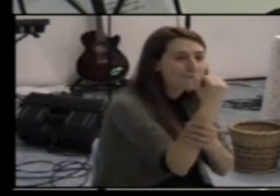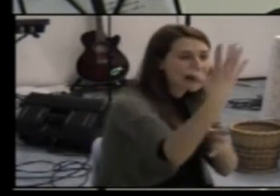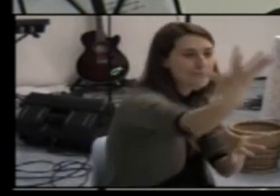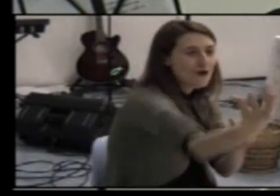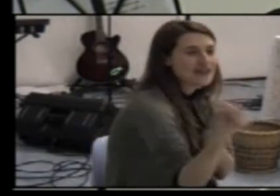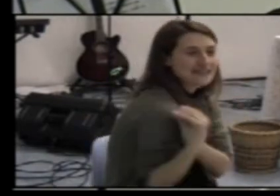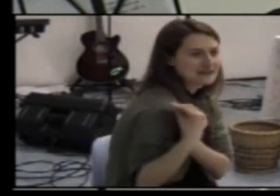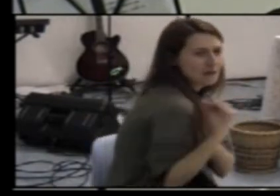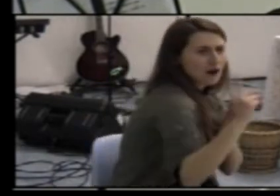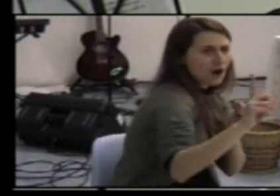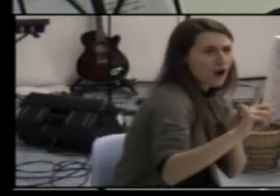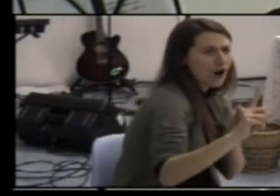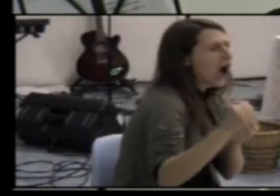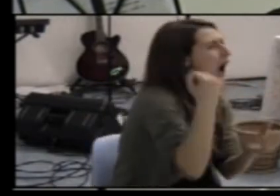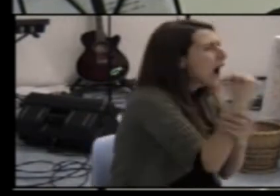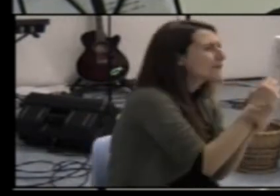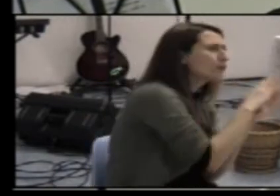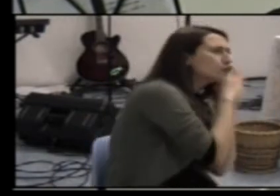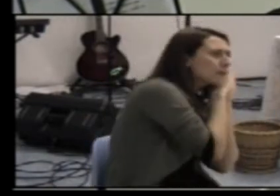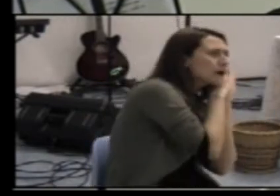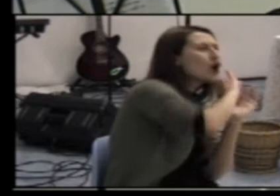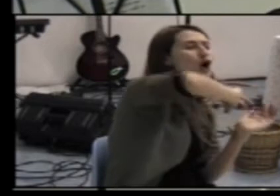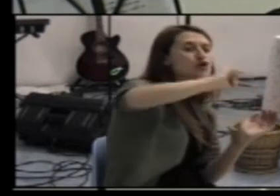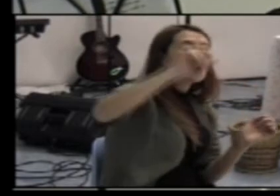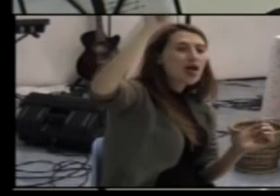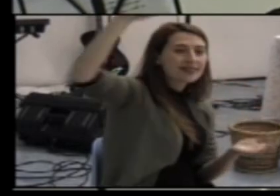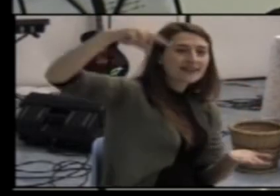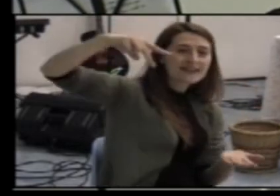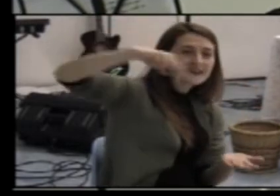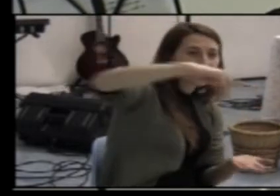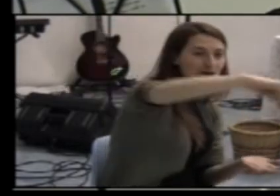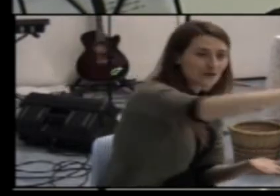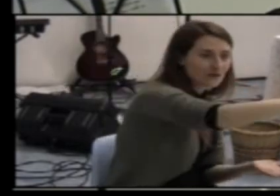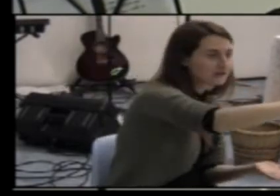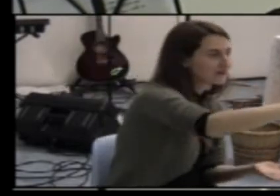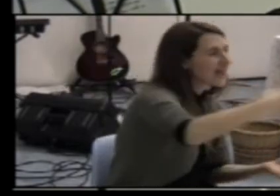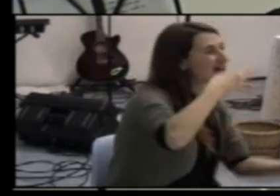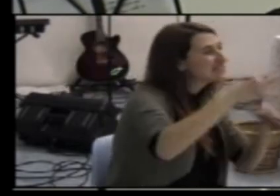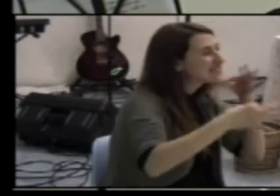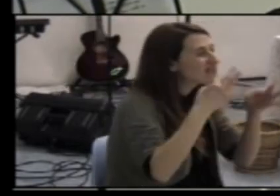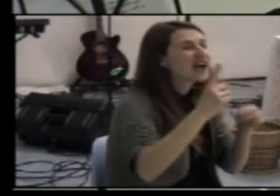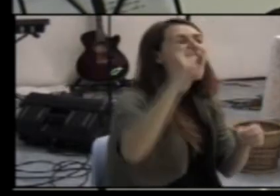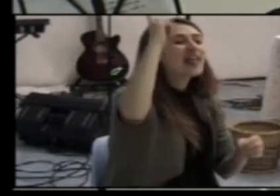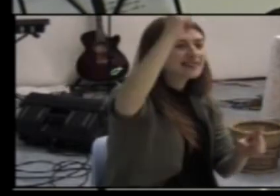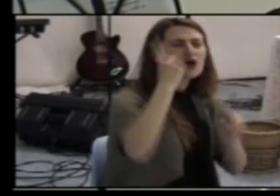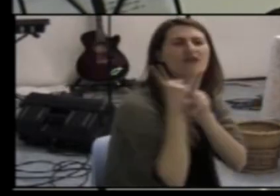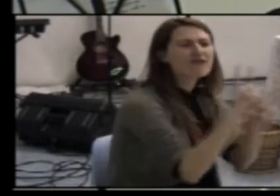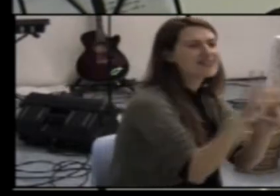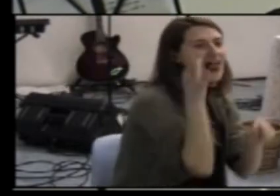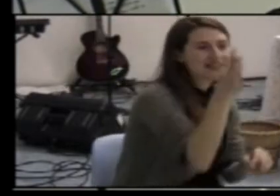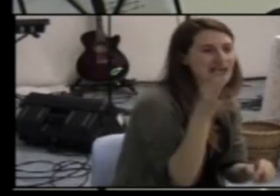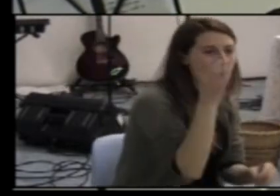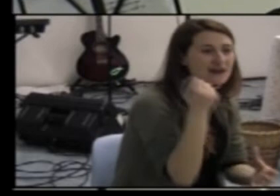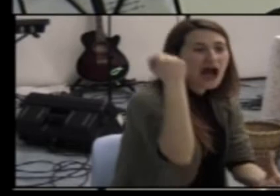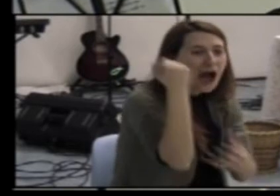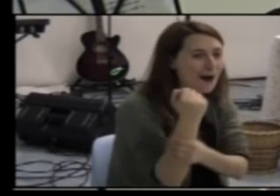in mezzo agli animali. Dio ha iniziato quel patto, Dio ha deciso di farlo e